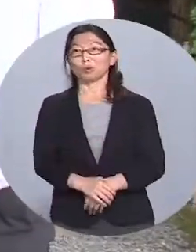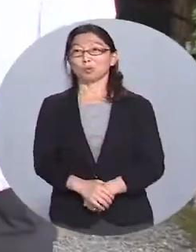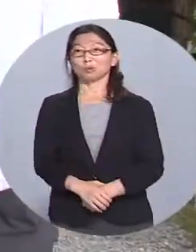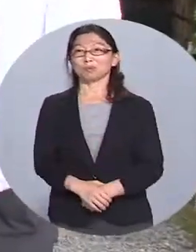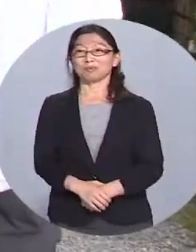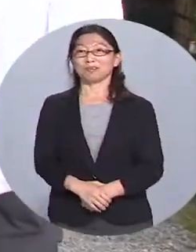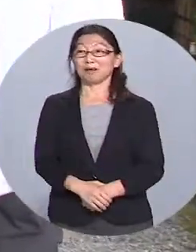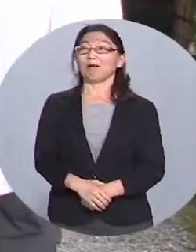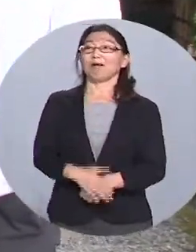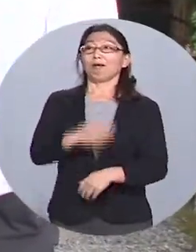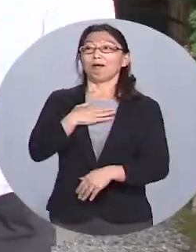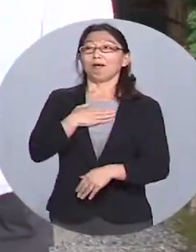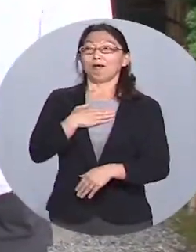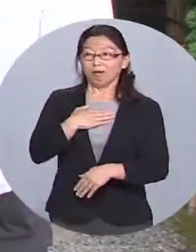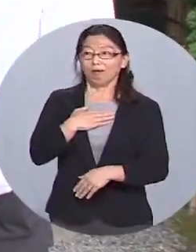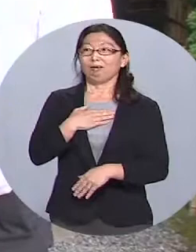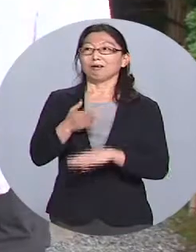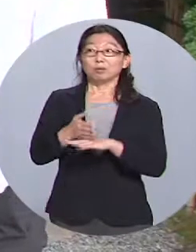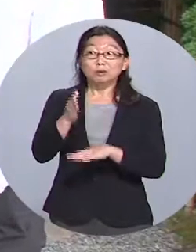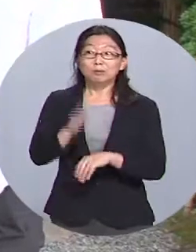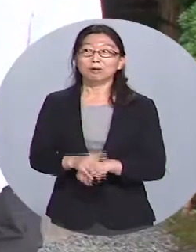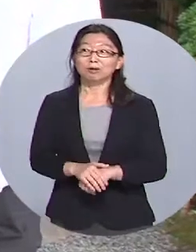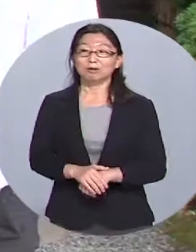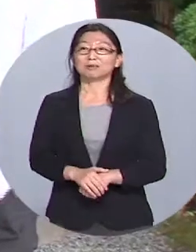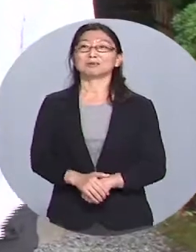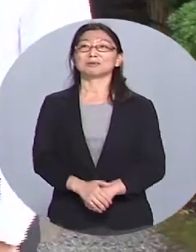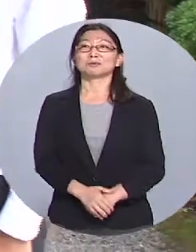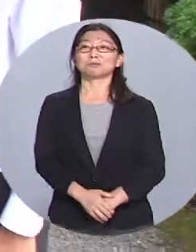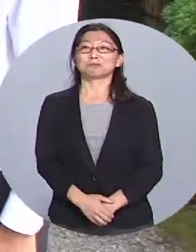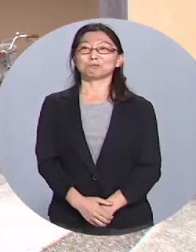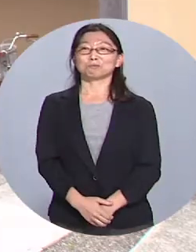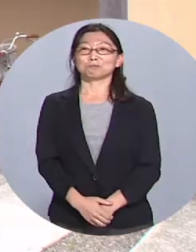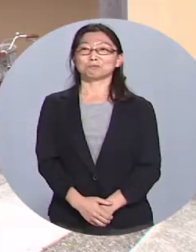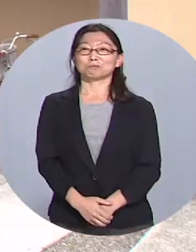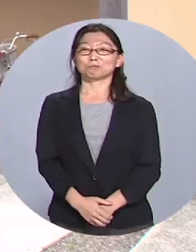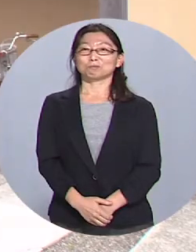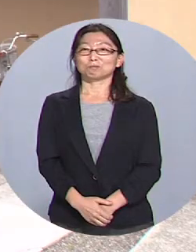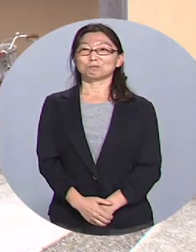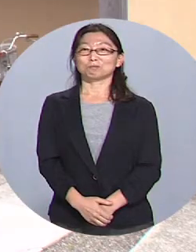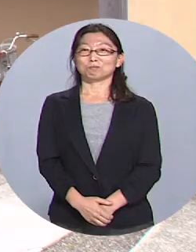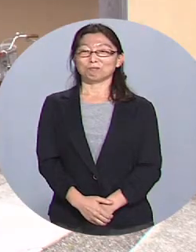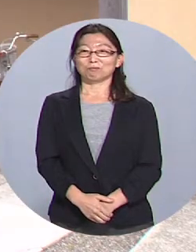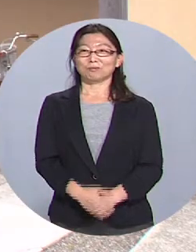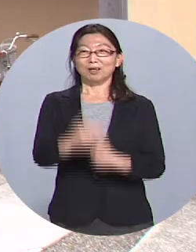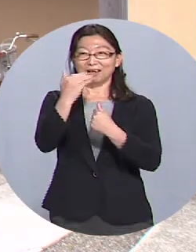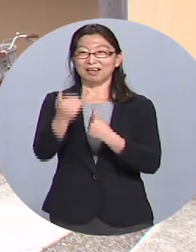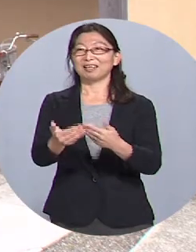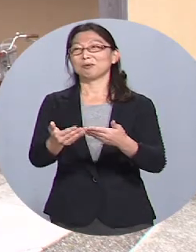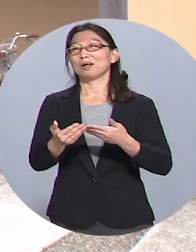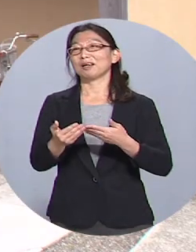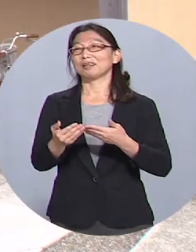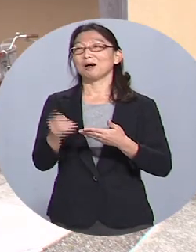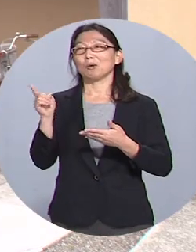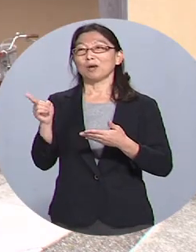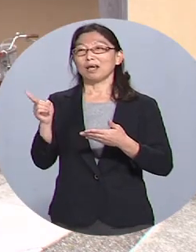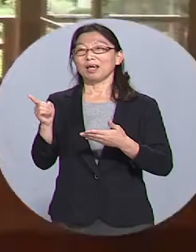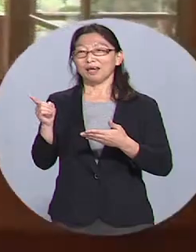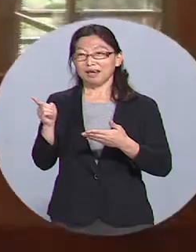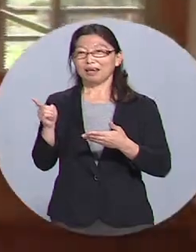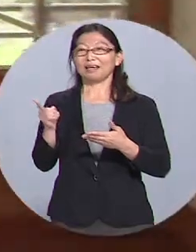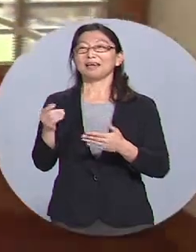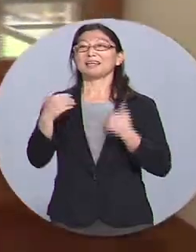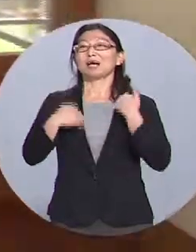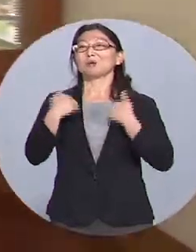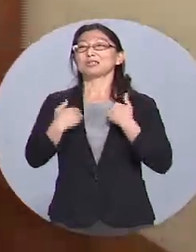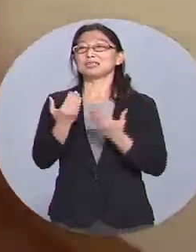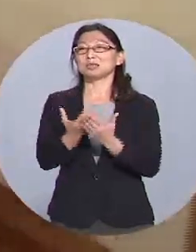あ、わかりました。じゃあぜひ参加させてください。 はい、よろしくお願いします。 ありがとうございます。 誘っていただいた成蹊園楽しいお茶会は